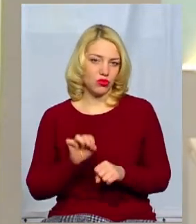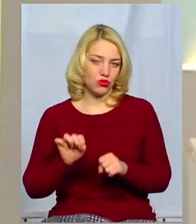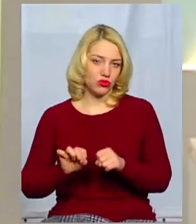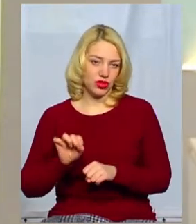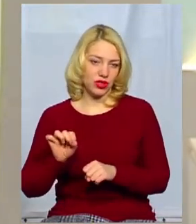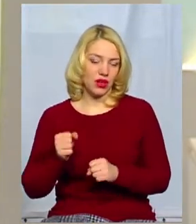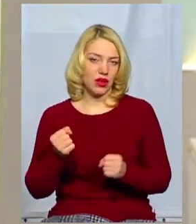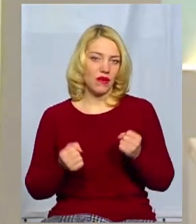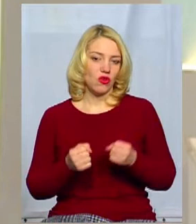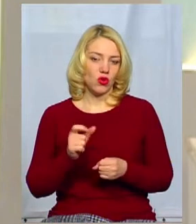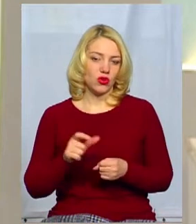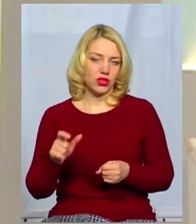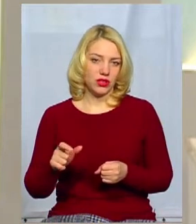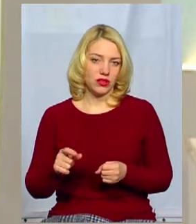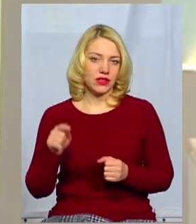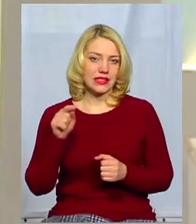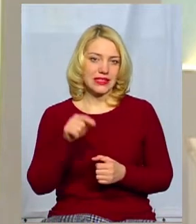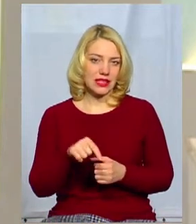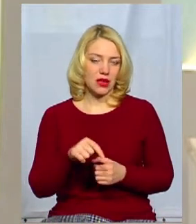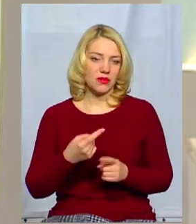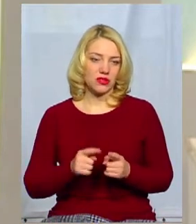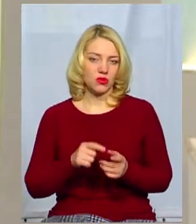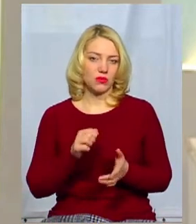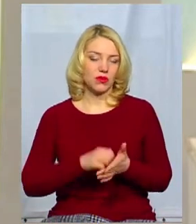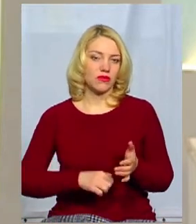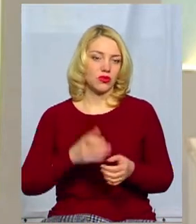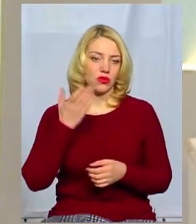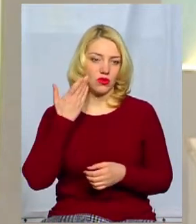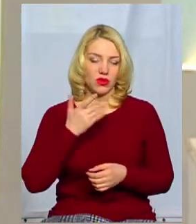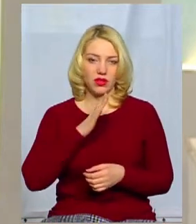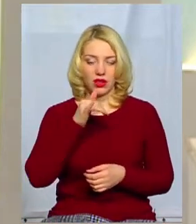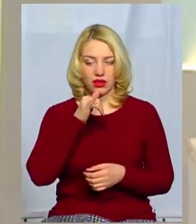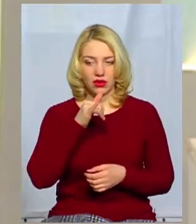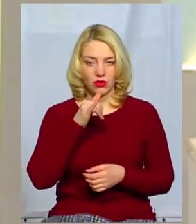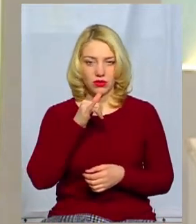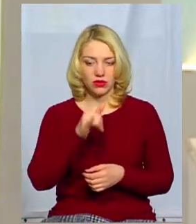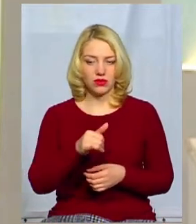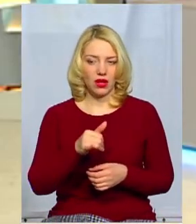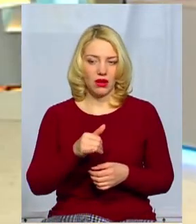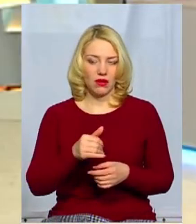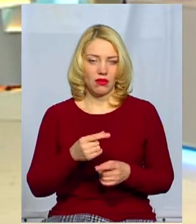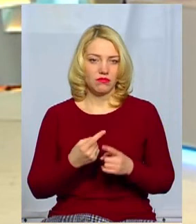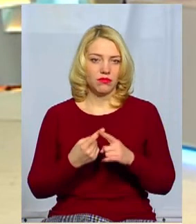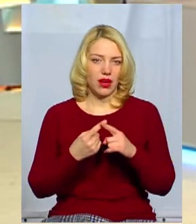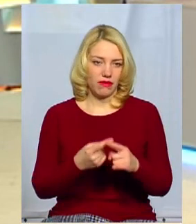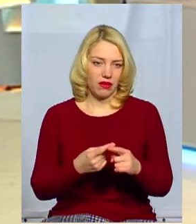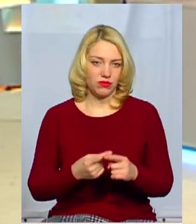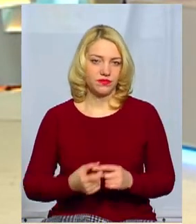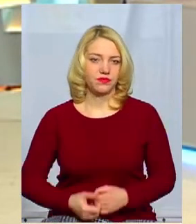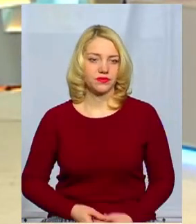порушення водіїв саме з цього приводу, коли вони не надають перевагу автомобілям екстрених